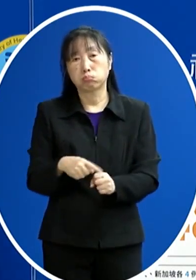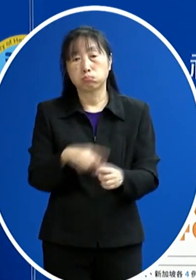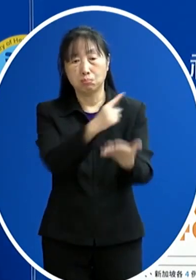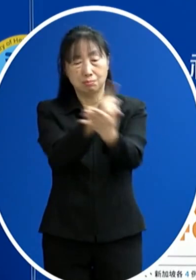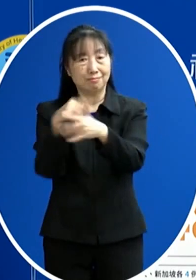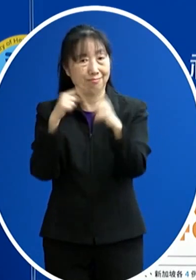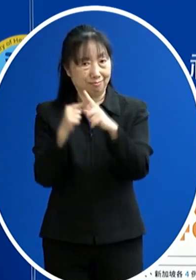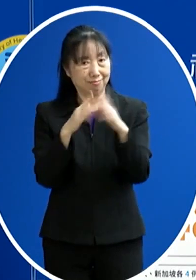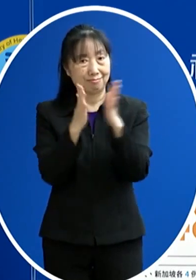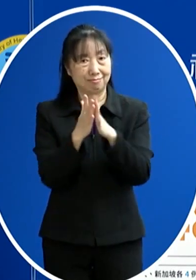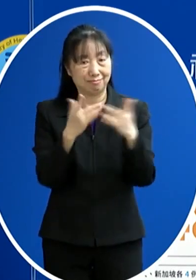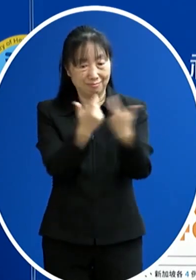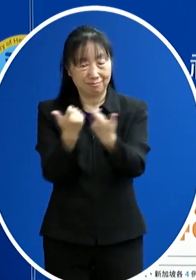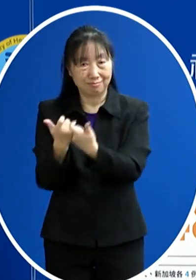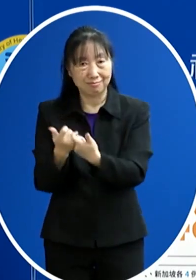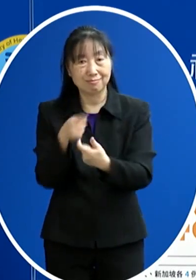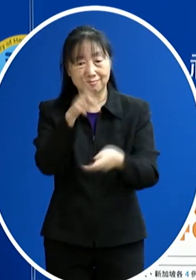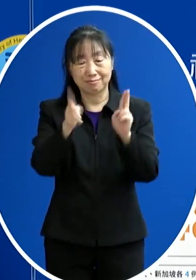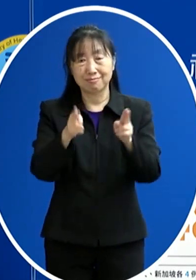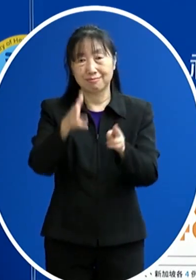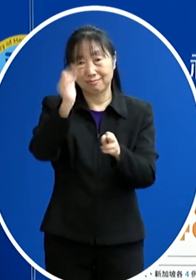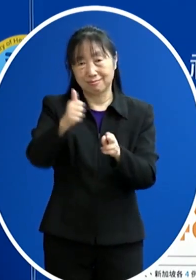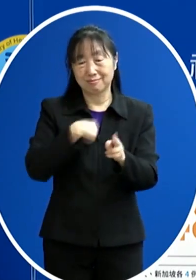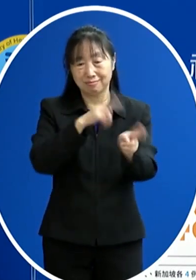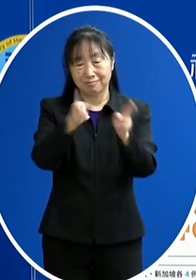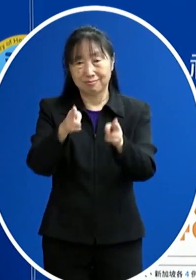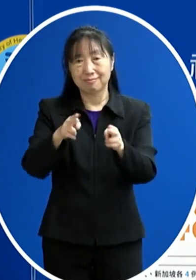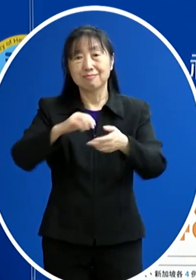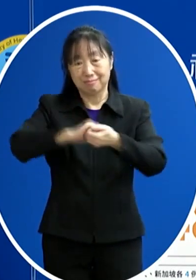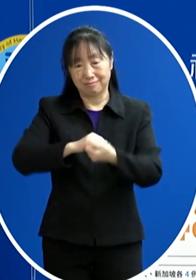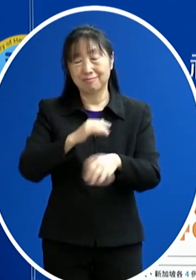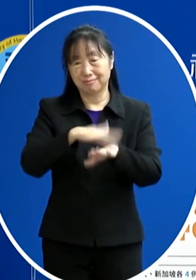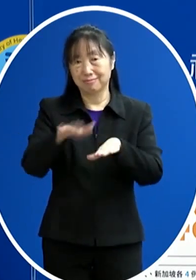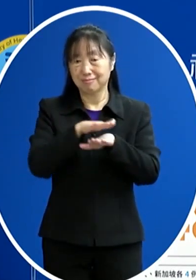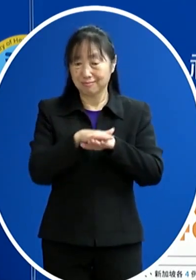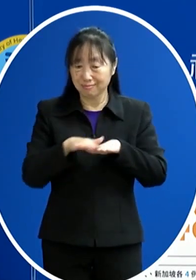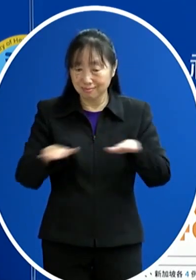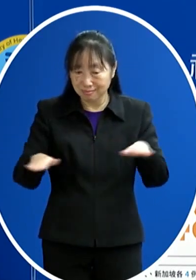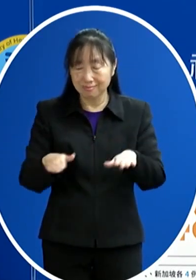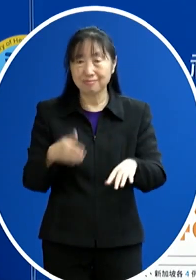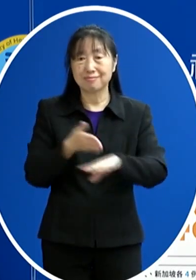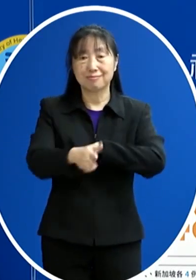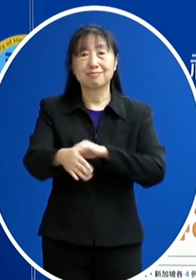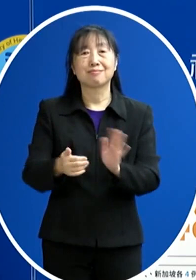配合，我们一定能够在指挥官的指挥之下，啊，我们平安度过这一